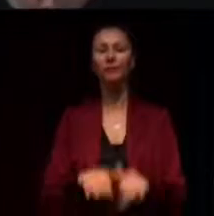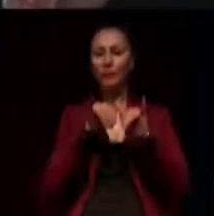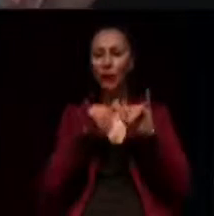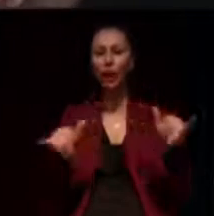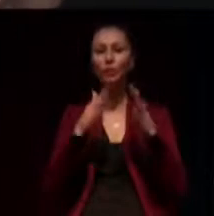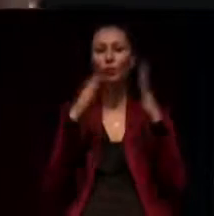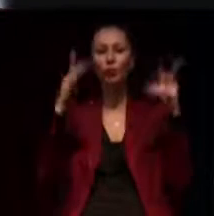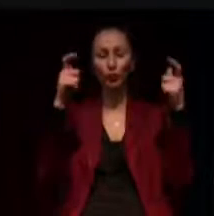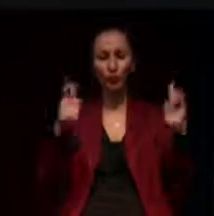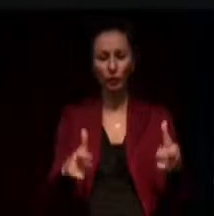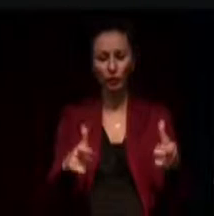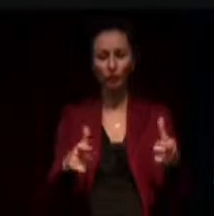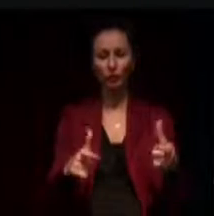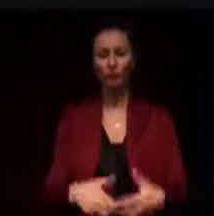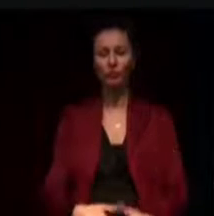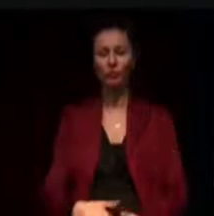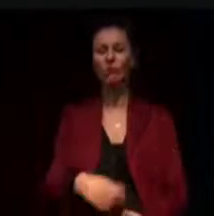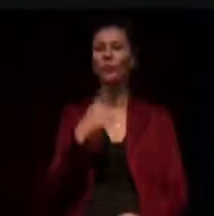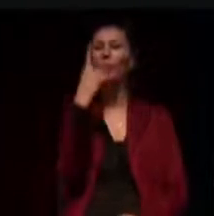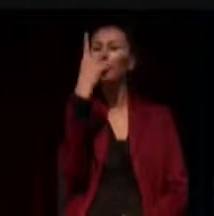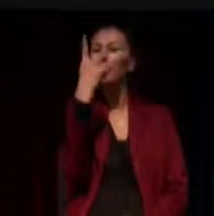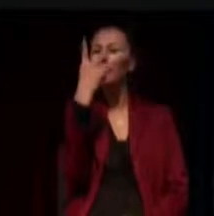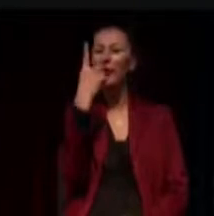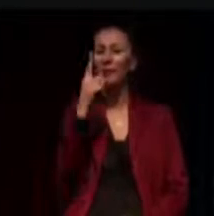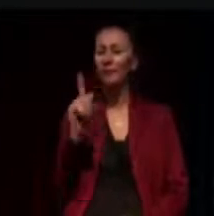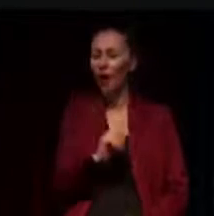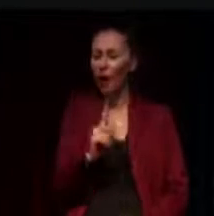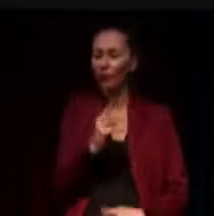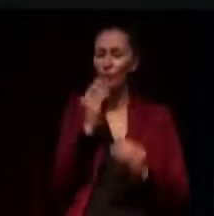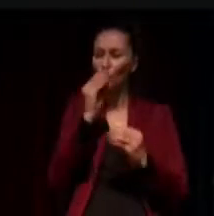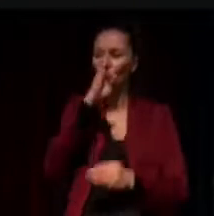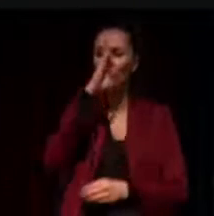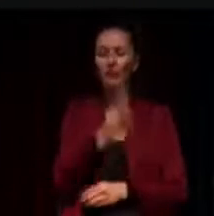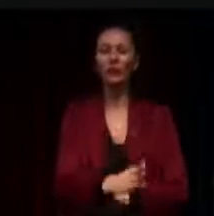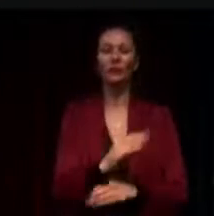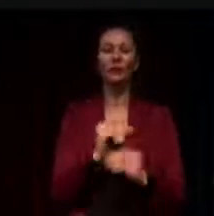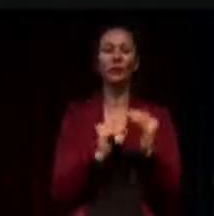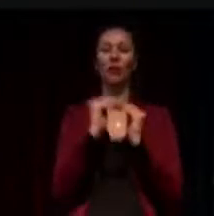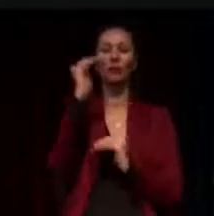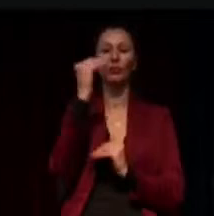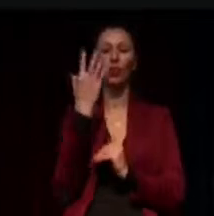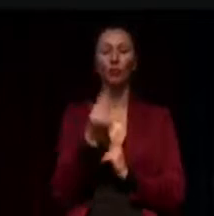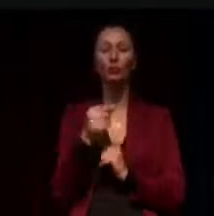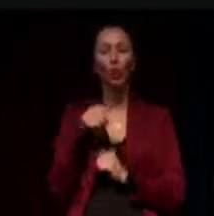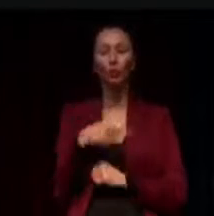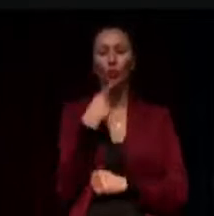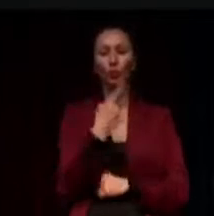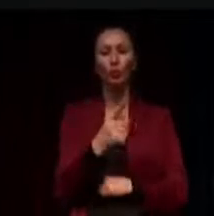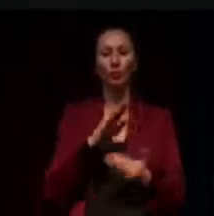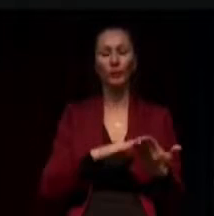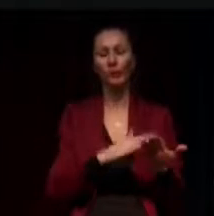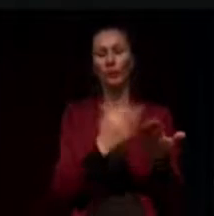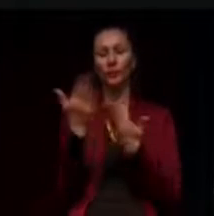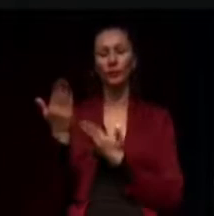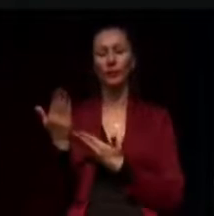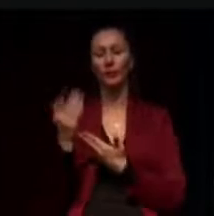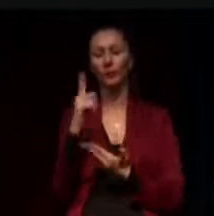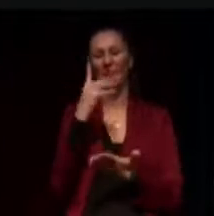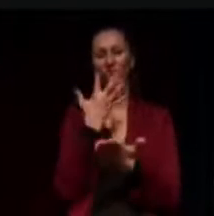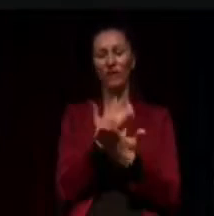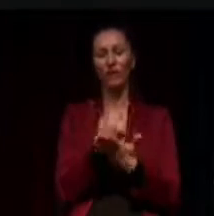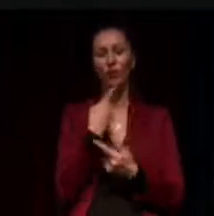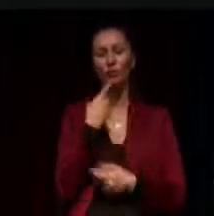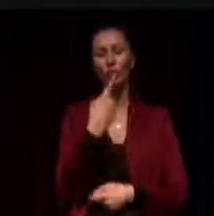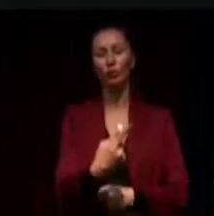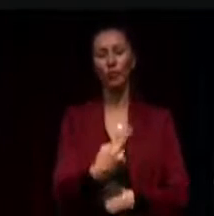aynı büyükşehir bir kalemde çok ciddi artış yapmış. Şimdi onu söyleyeceğim arkadaşlar. Bir veri vereceğim